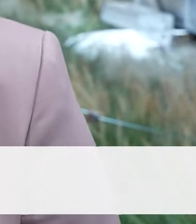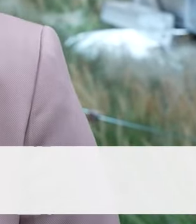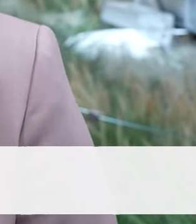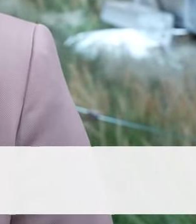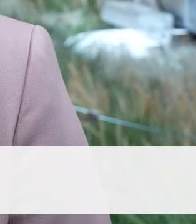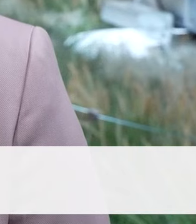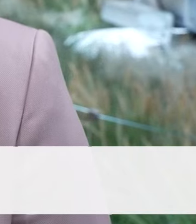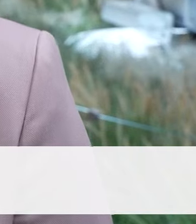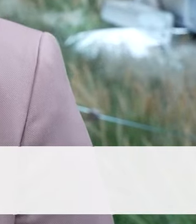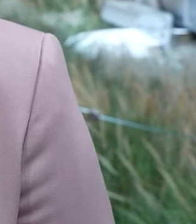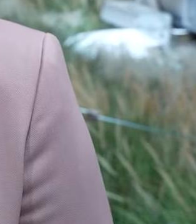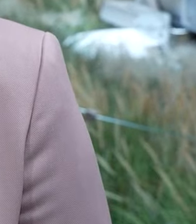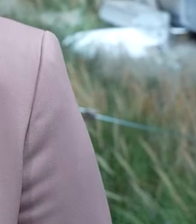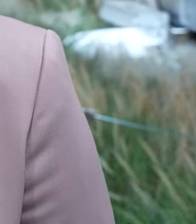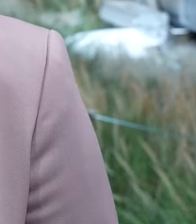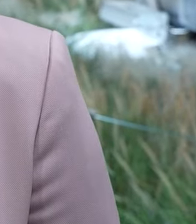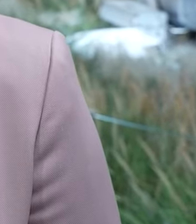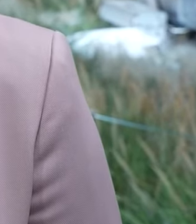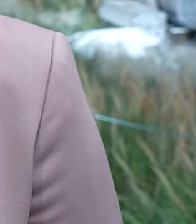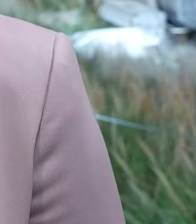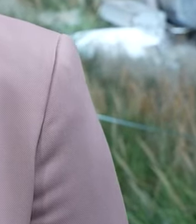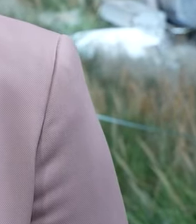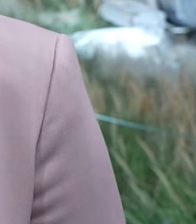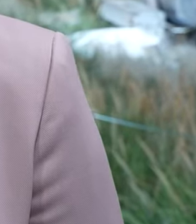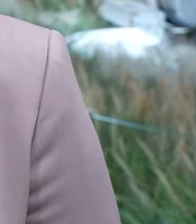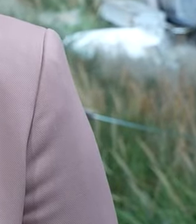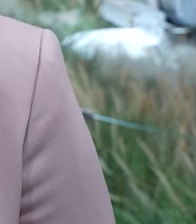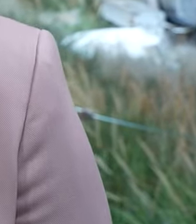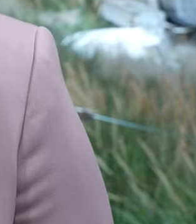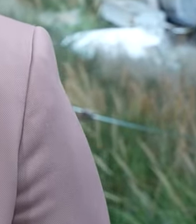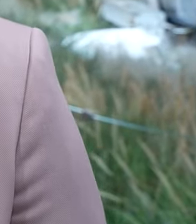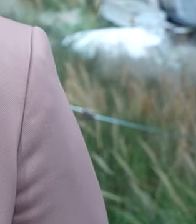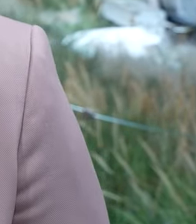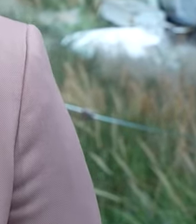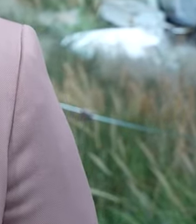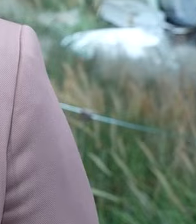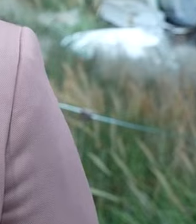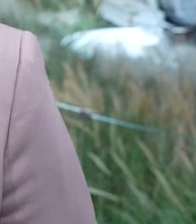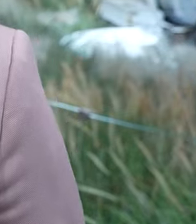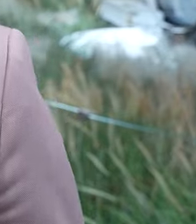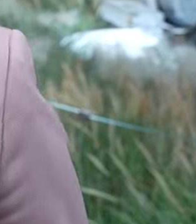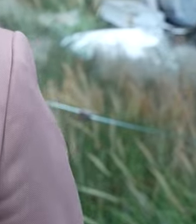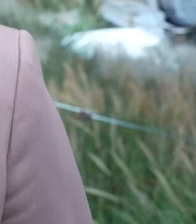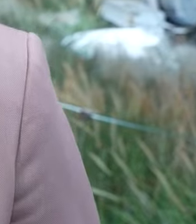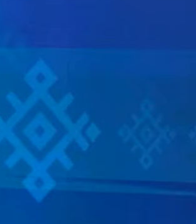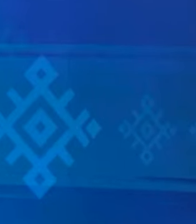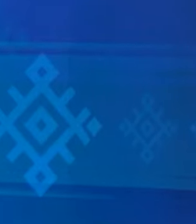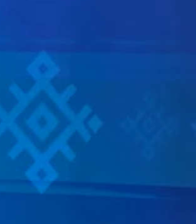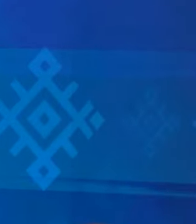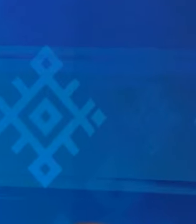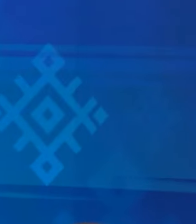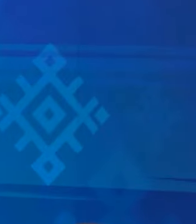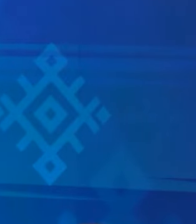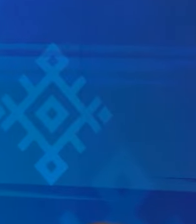конечно, цифры, которые говорят о том, что Белгородская область идет вперед, развивается, несмотря на то, что, в